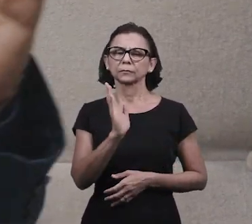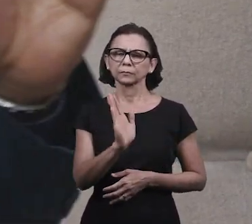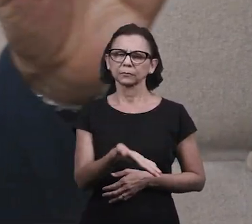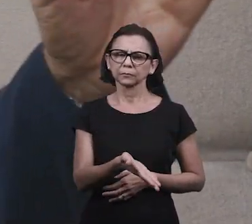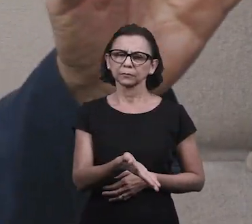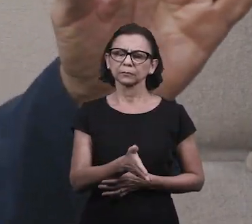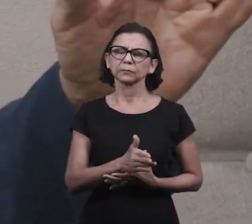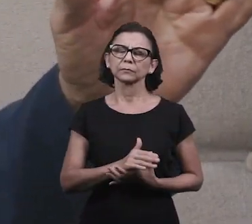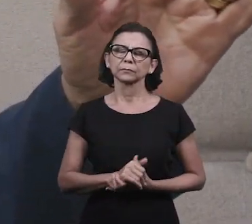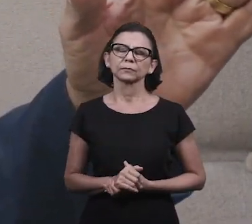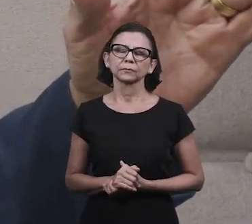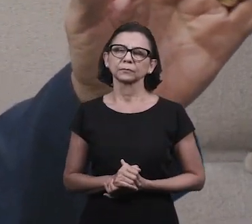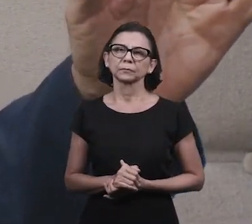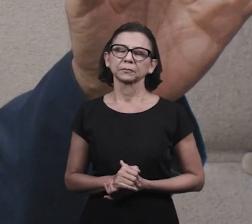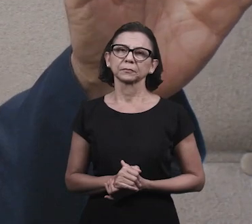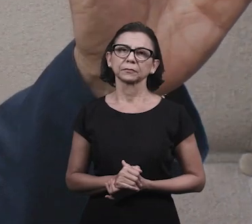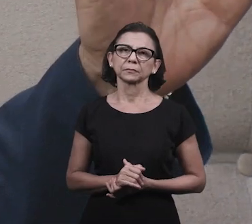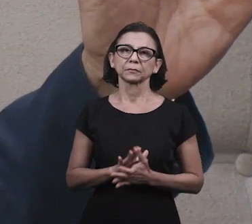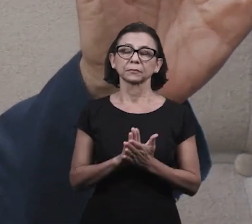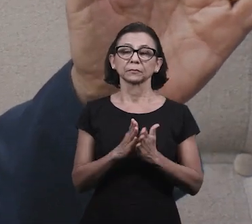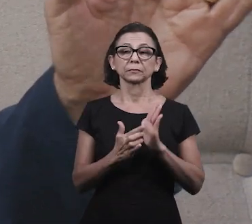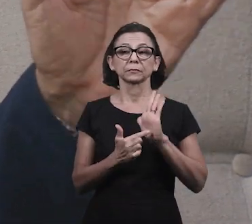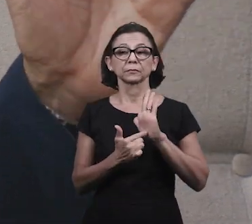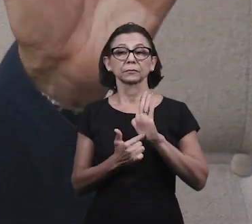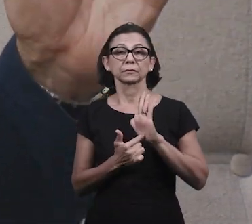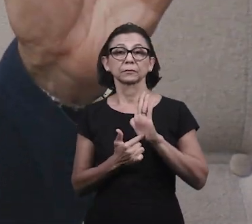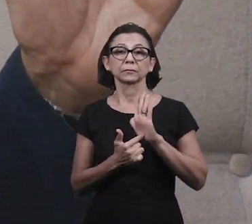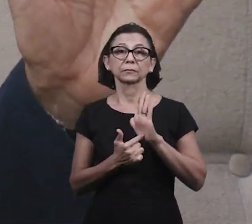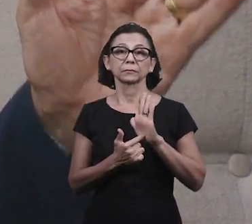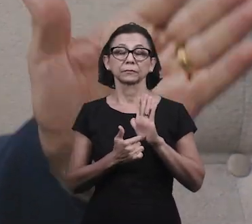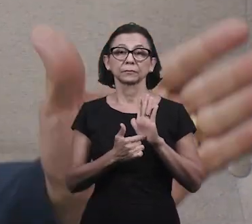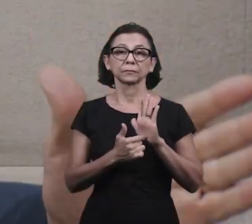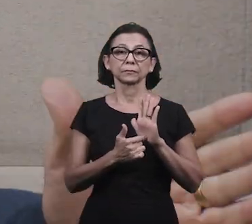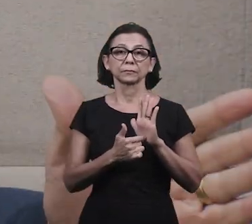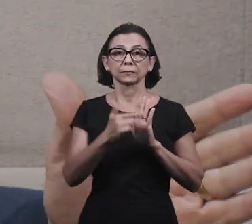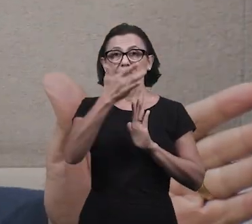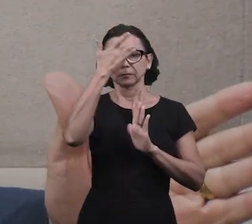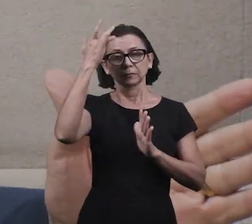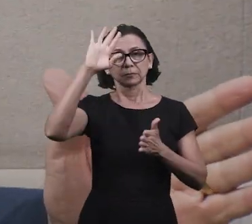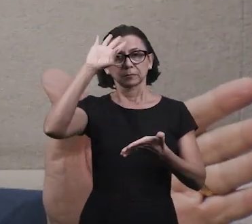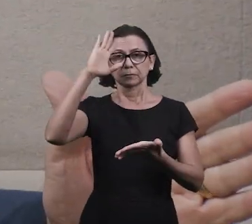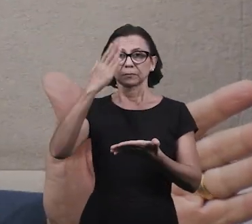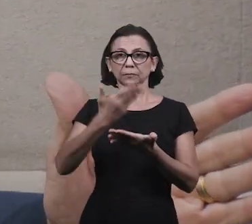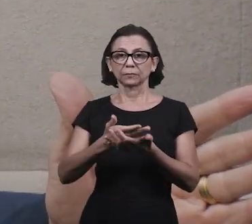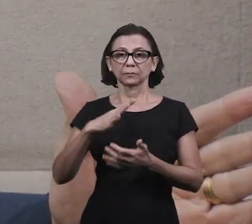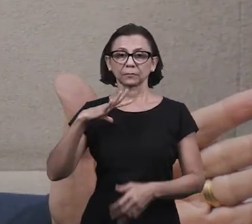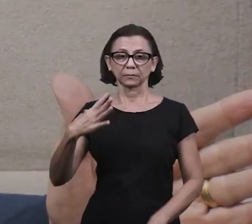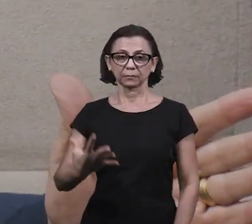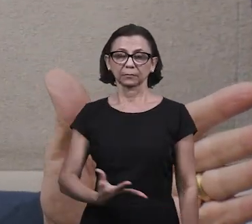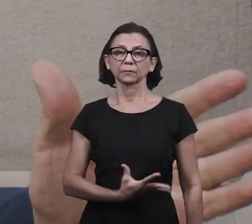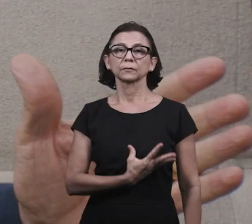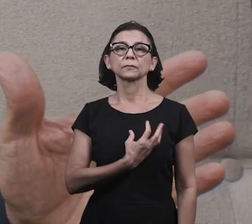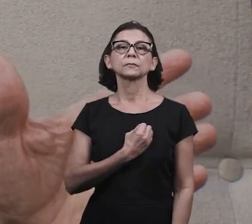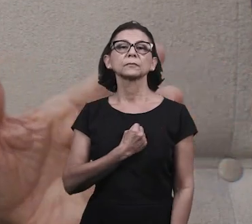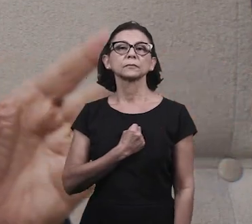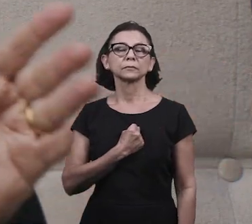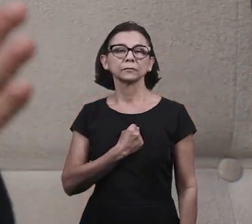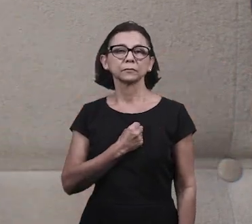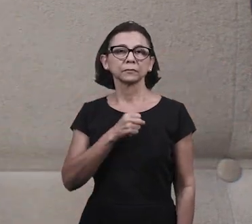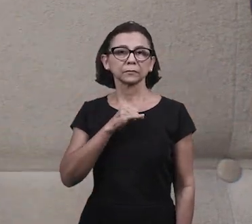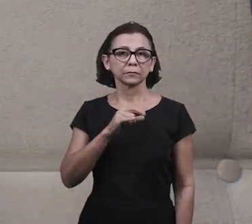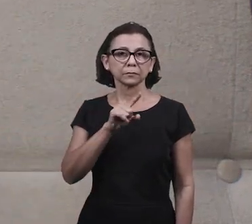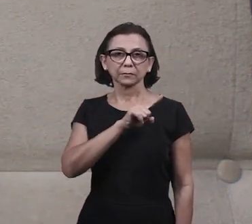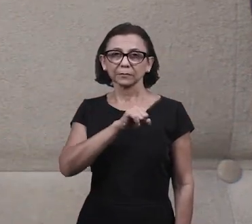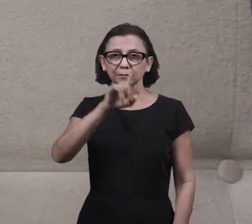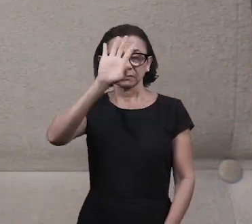donc, la parole dit, celui qui croit, il est sauvé. Celui